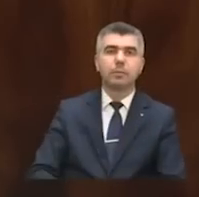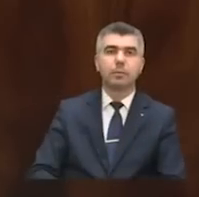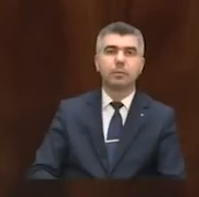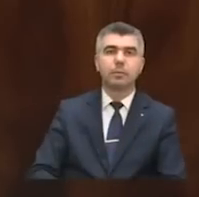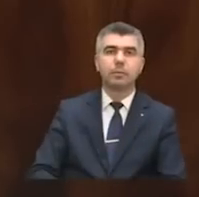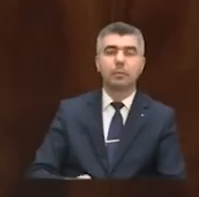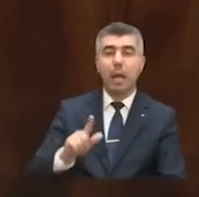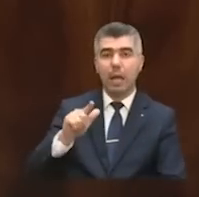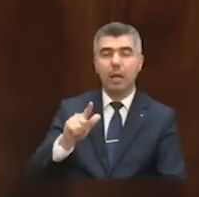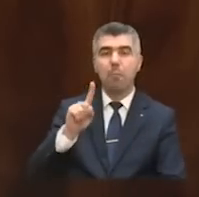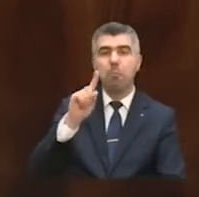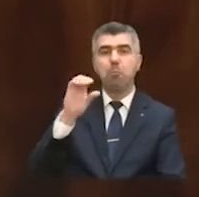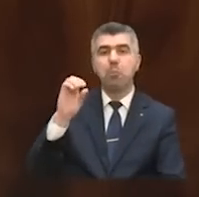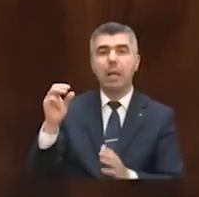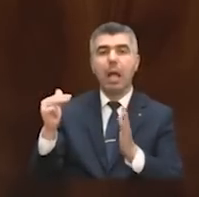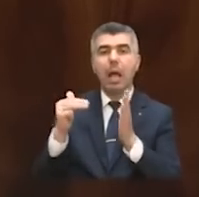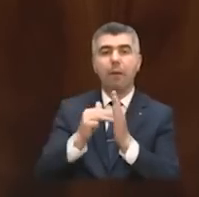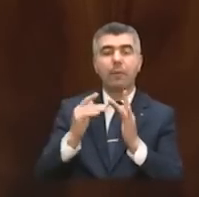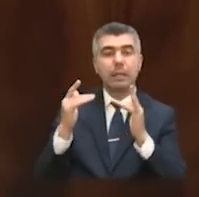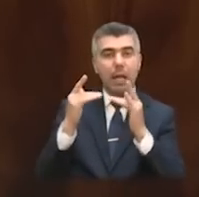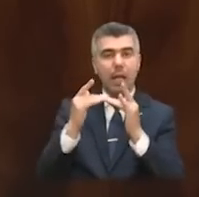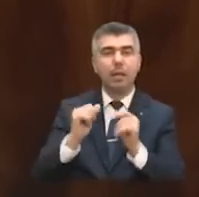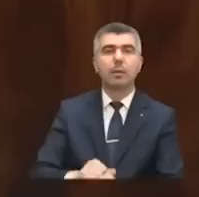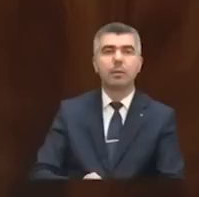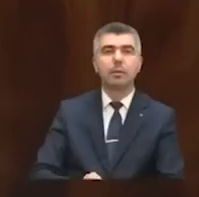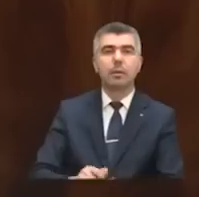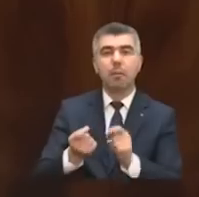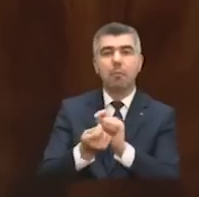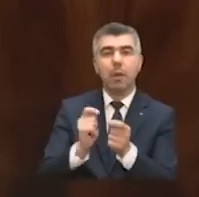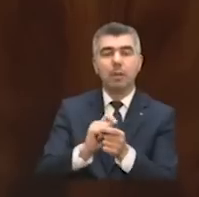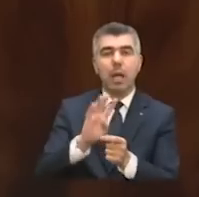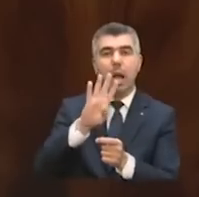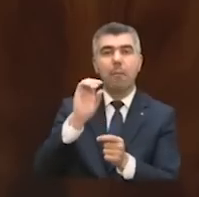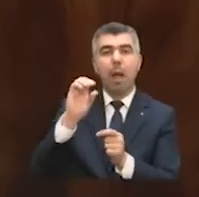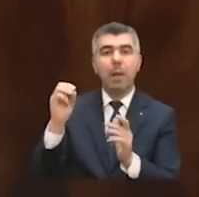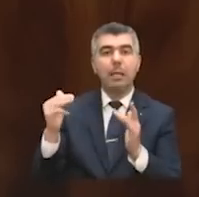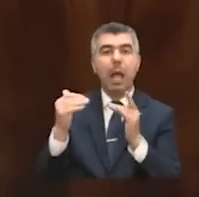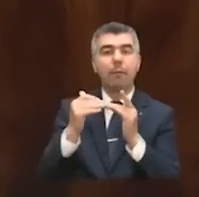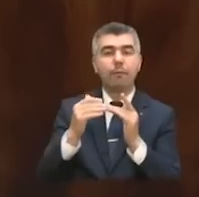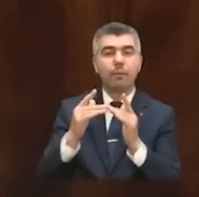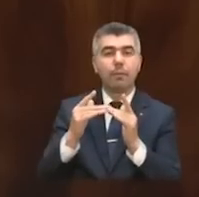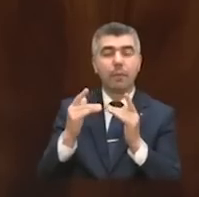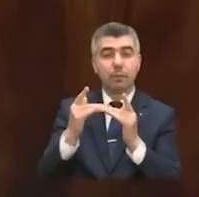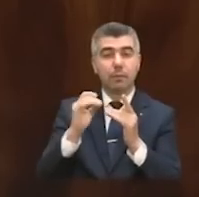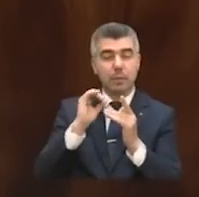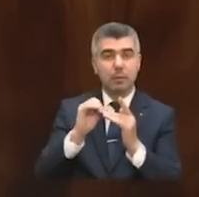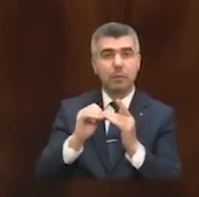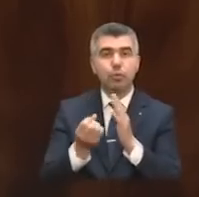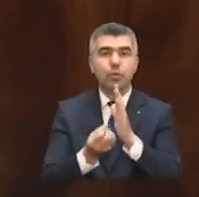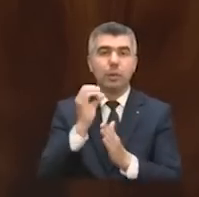عندنا 100,000 سرير، بغينا ندوزو ل 400,000 سرير، وغادي نوقفوا عليها إن شاء